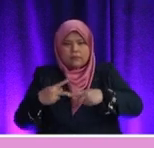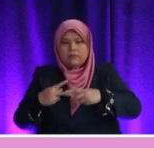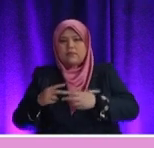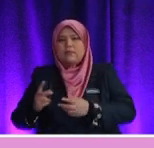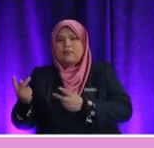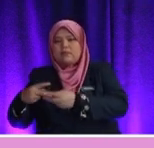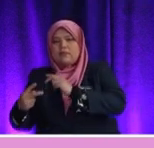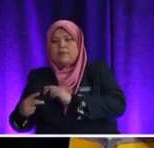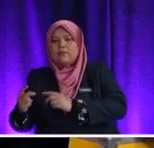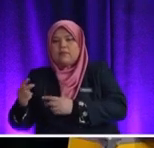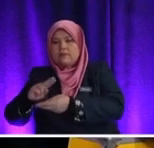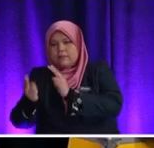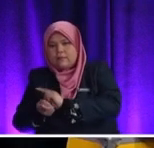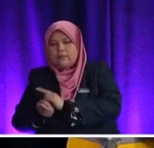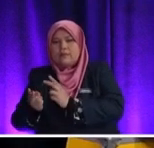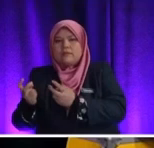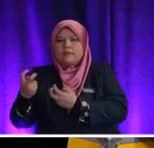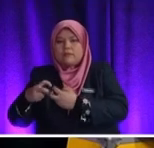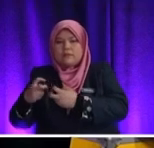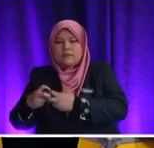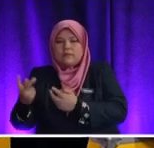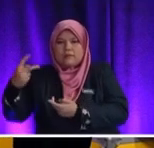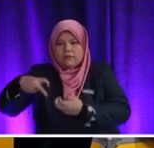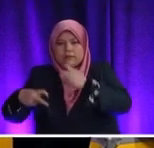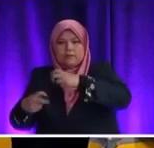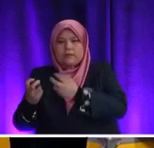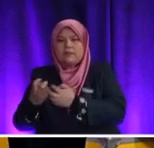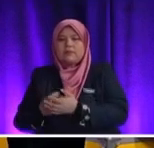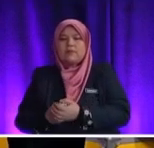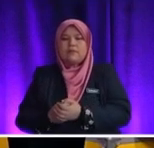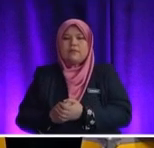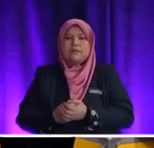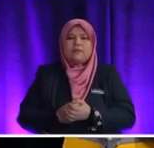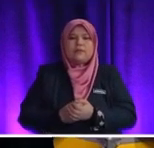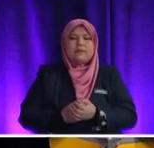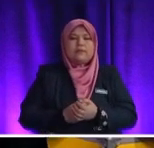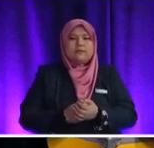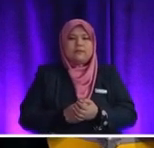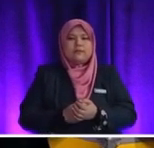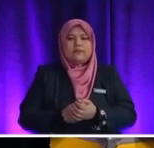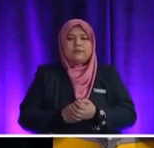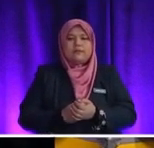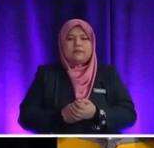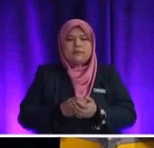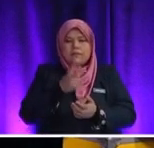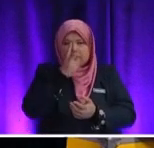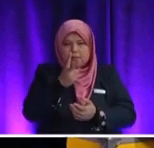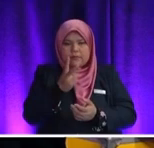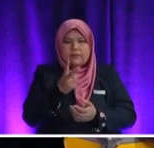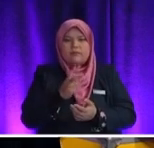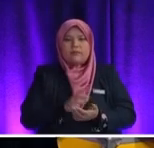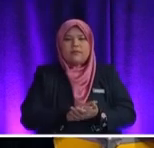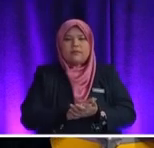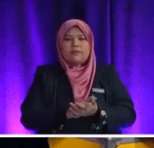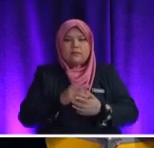arus listrik oleh masih tebal ia kembali ya oke Hai jadi kita tengok kepada proses